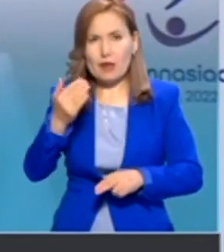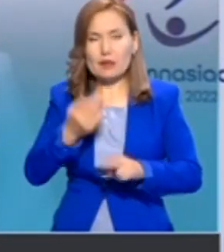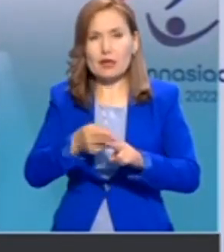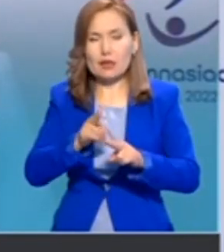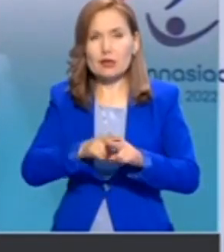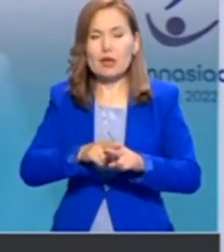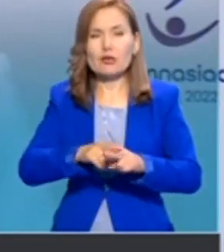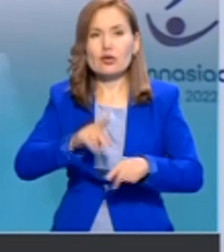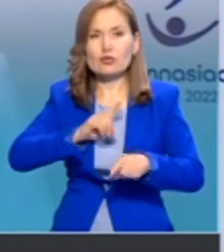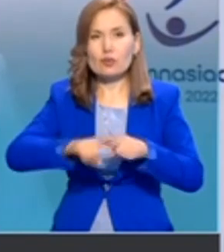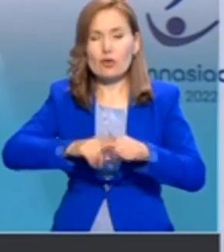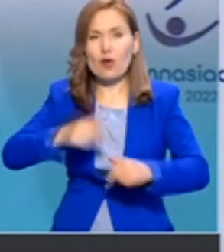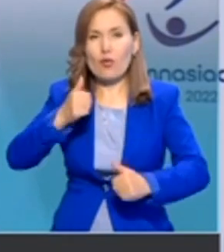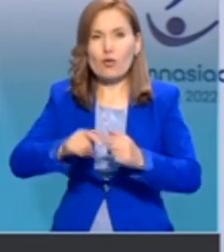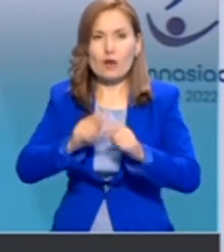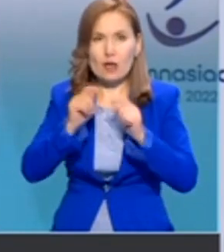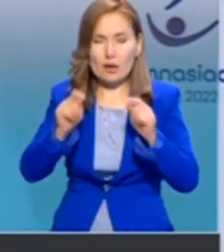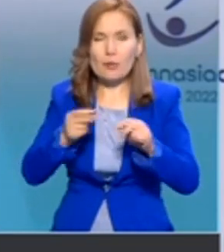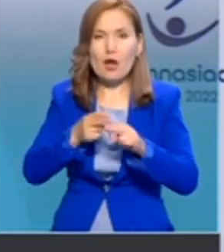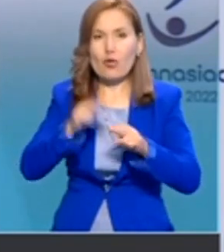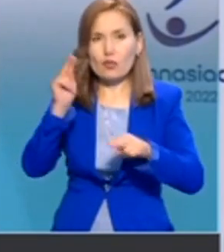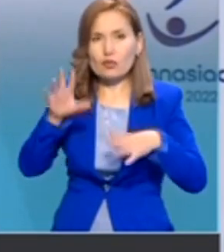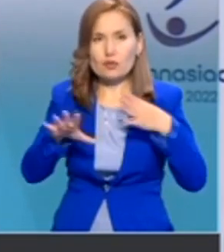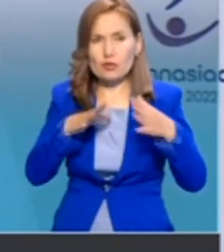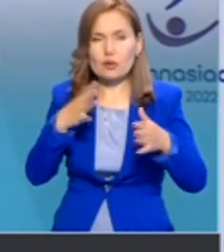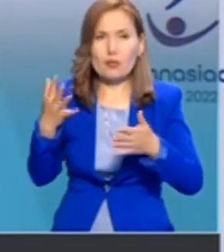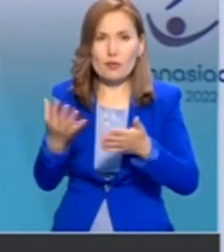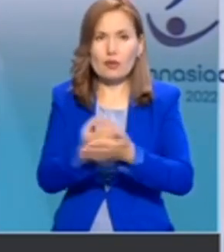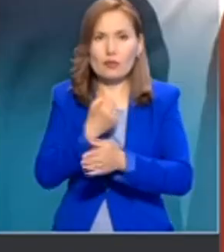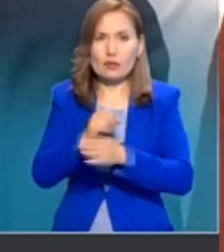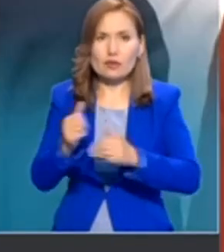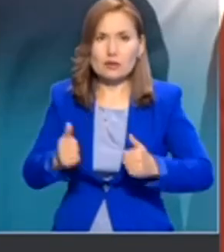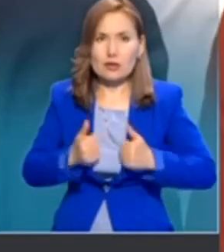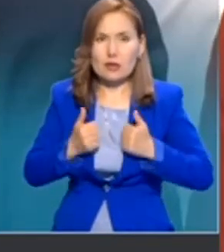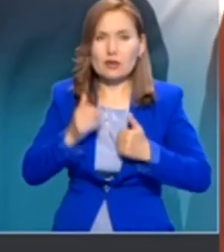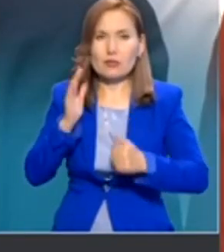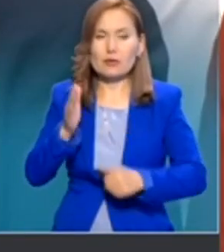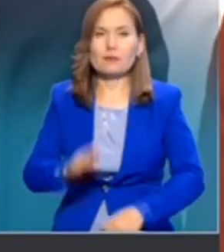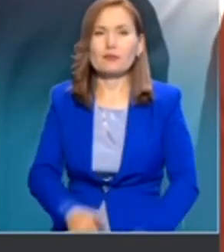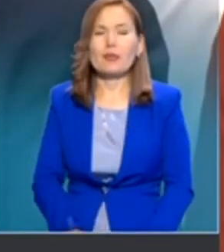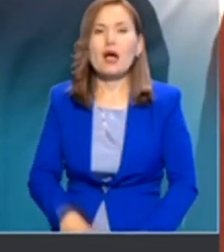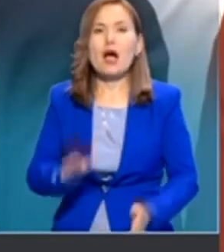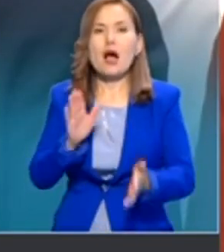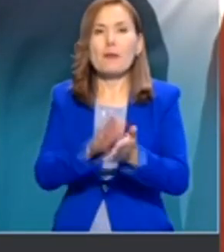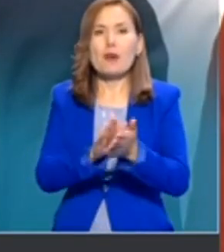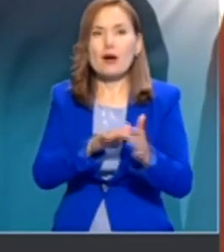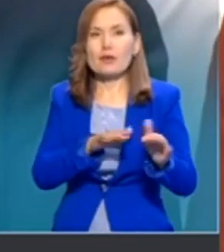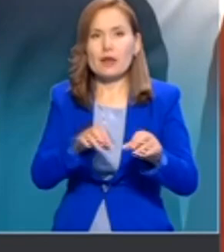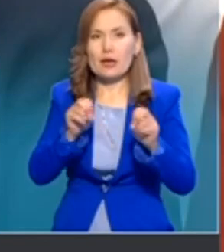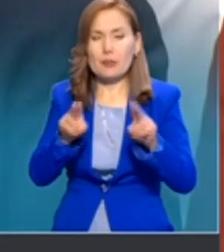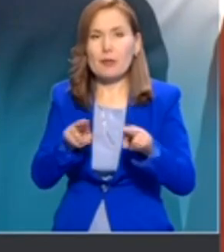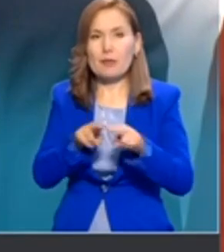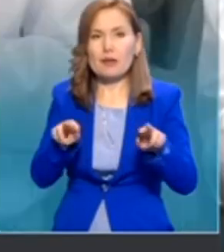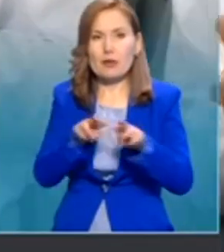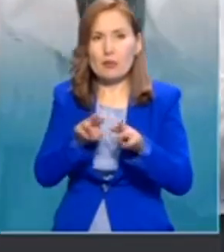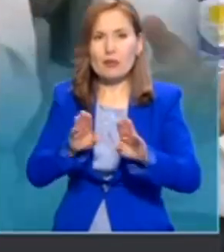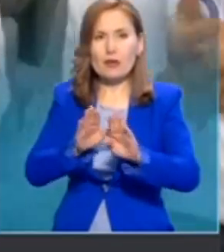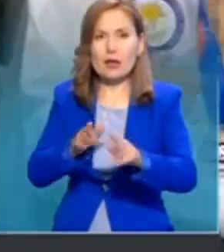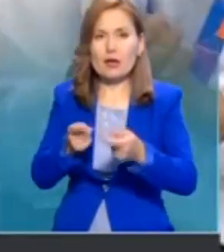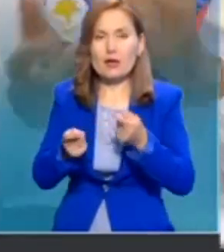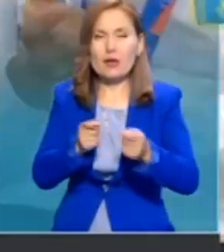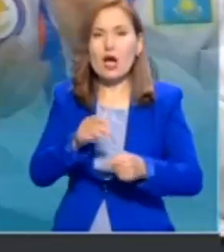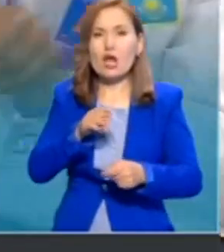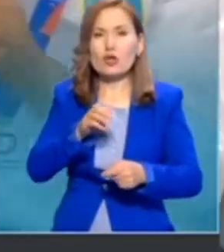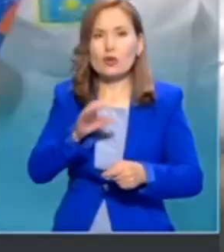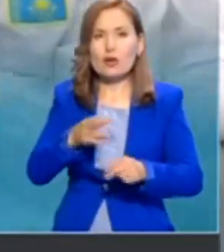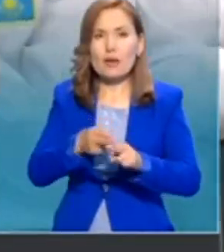айналамыз. Сол жарыста чемпион болу үшін бар күшімізді саламыз. Марапаттау шарасына арнайы келген премьер-министрдің орынбасары